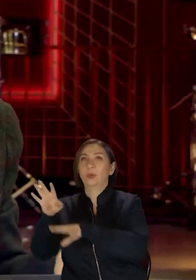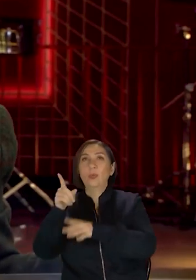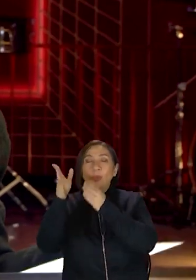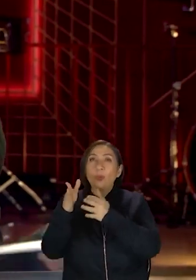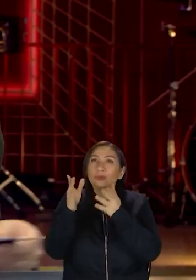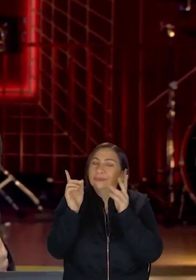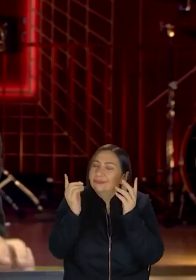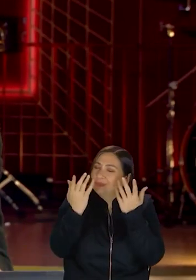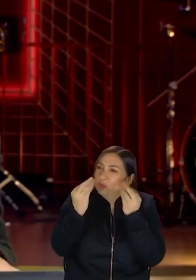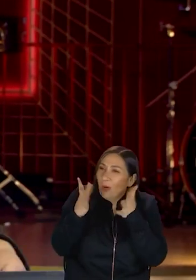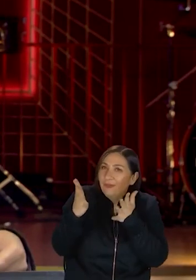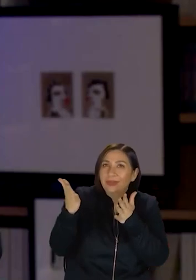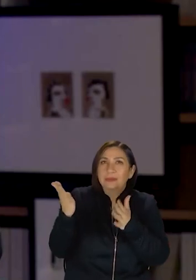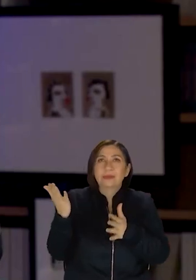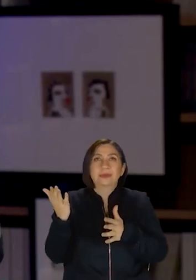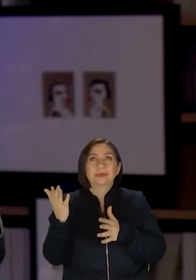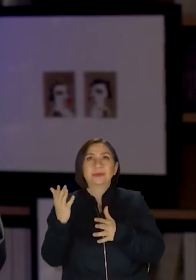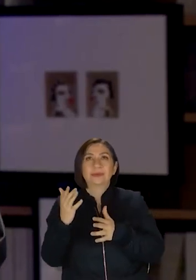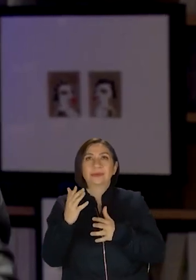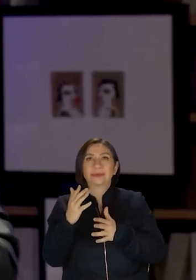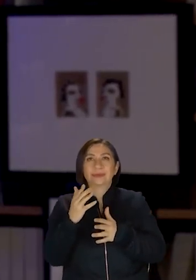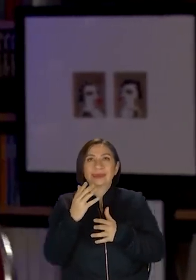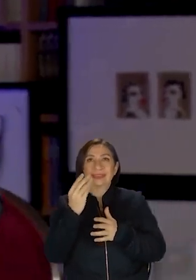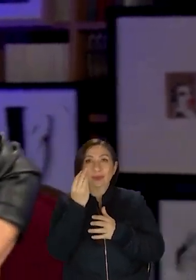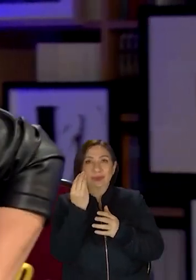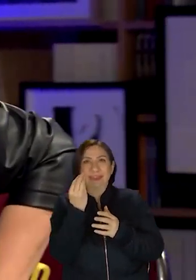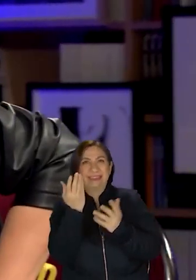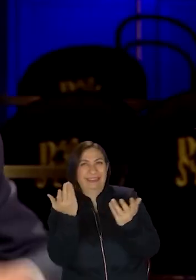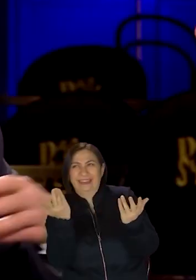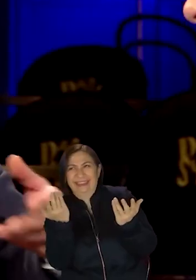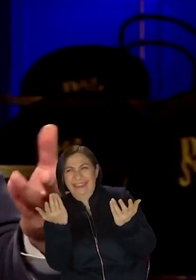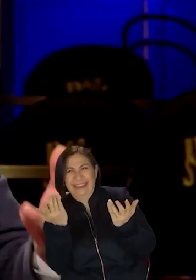bir oyuncu ya. Böyle geldi. Estağfurullah. Böyle... Yok, o anlamda demedim.